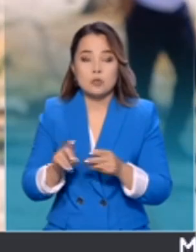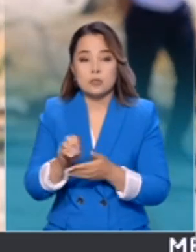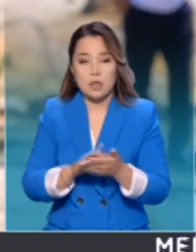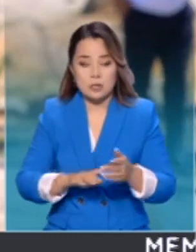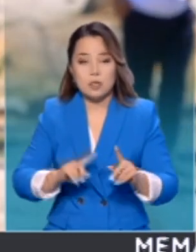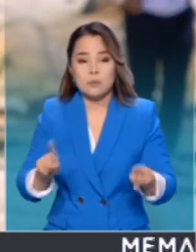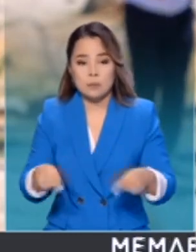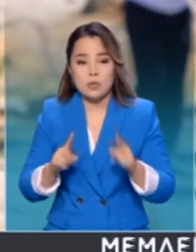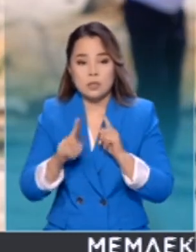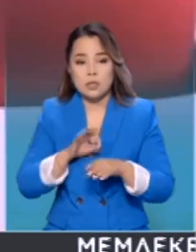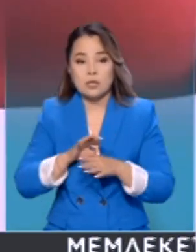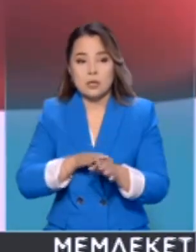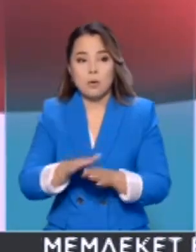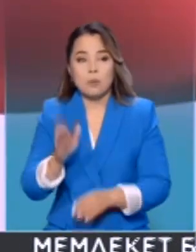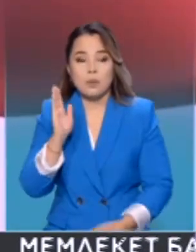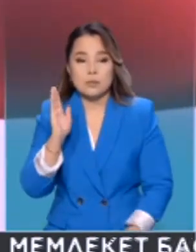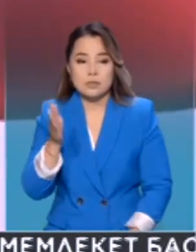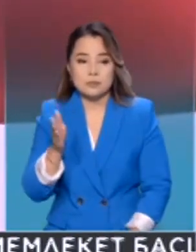да әлі көтереміз.